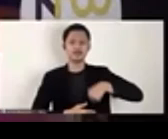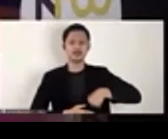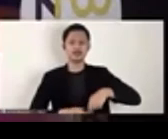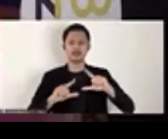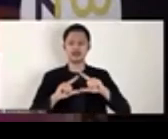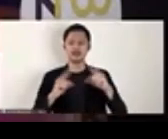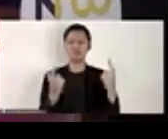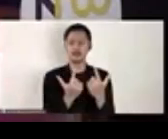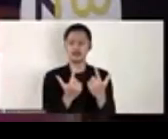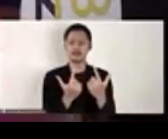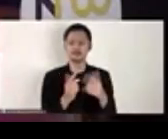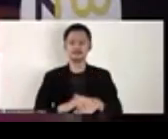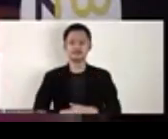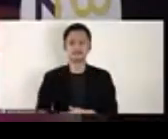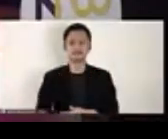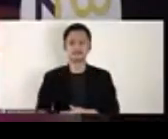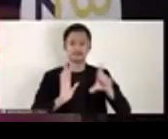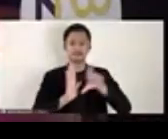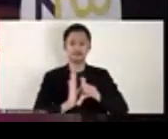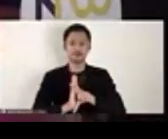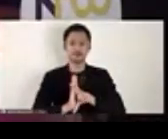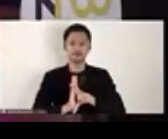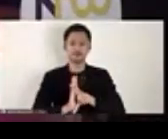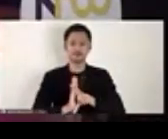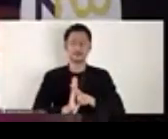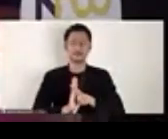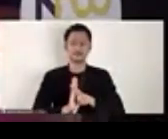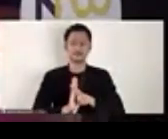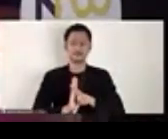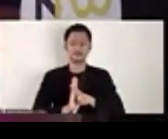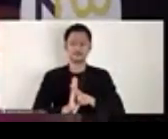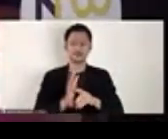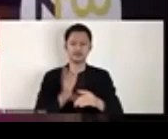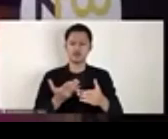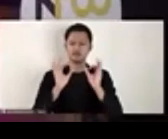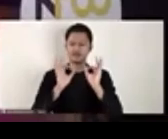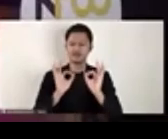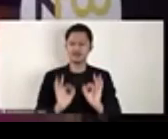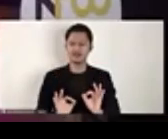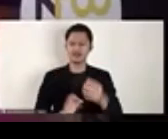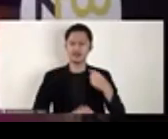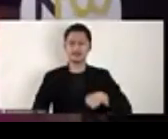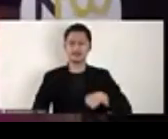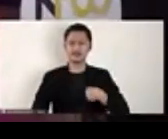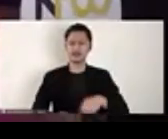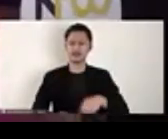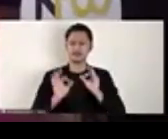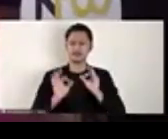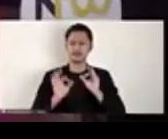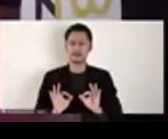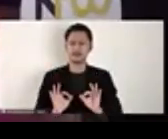nya jadi misalnya mungkin Pendidikan gitu ya antara kementerian pendidikan dengan